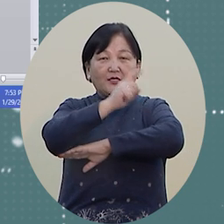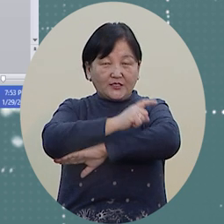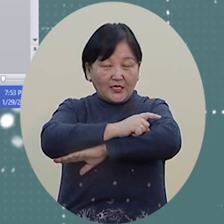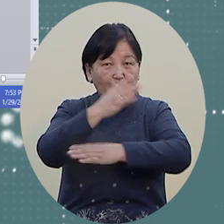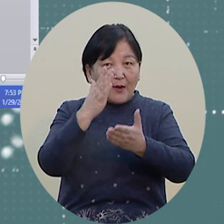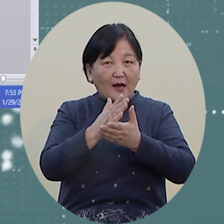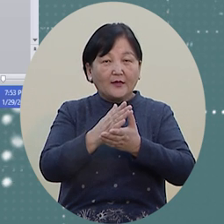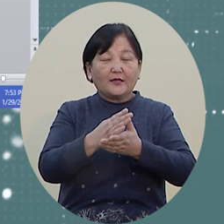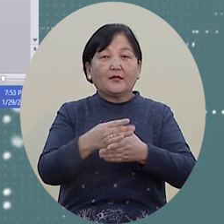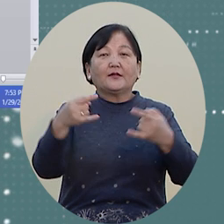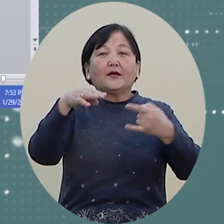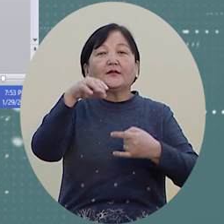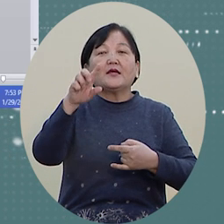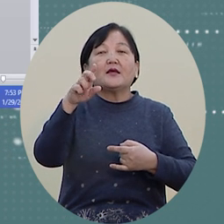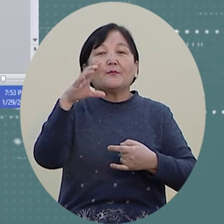table.